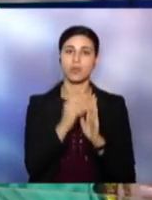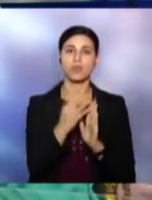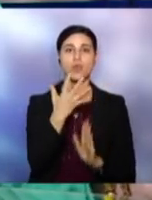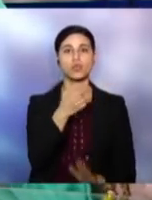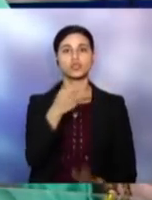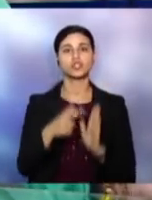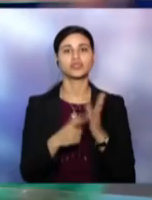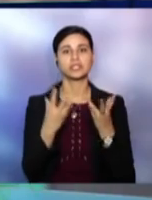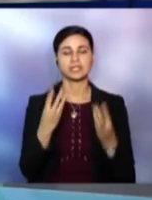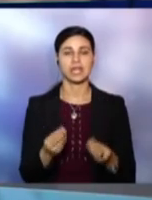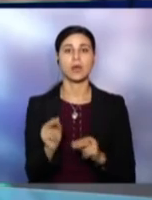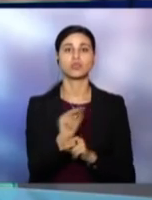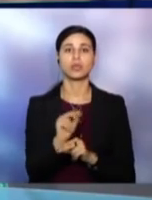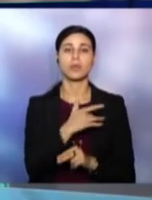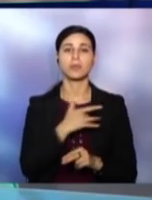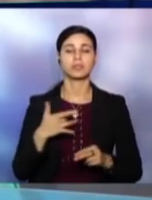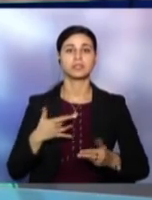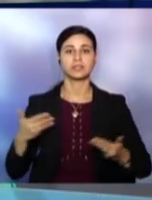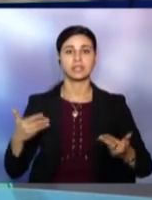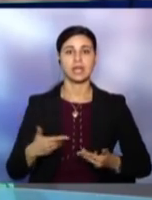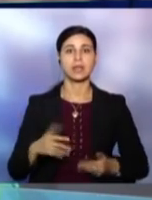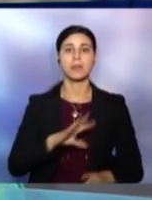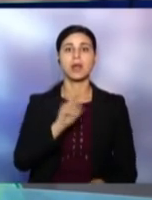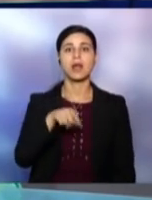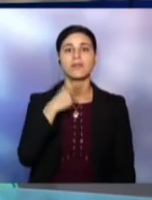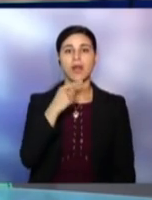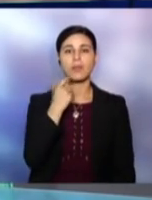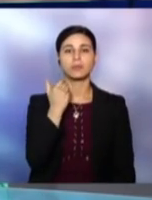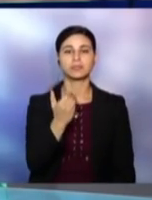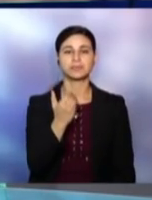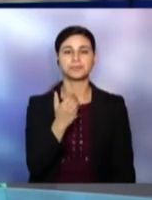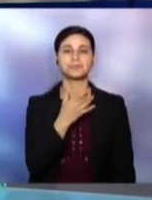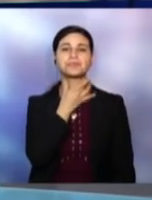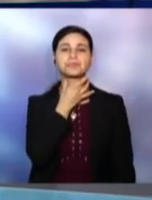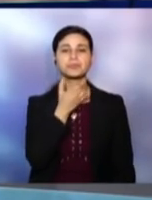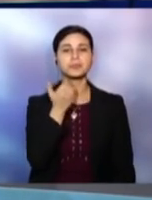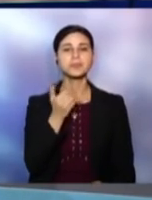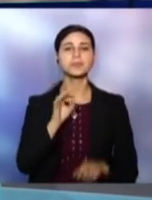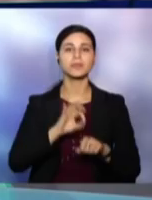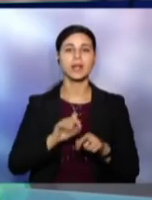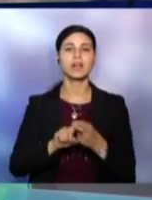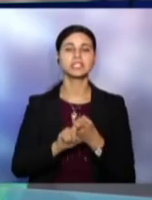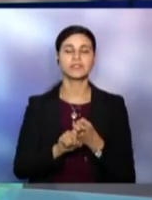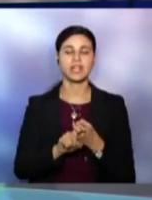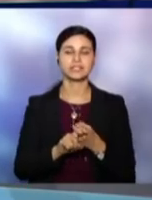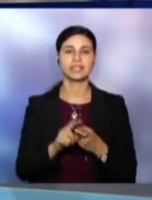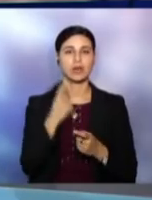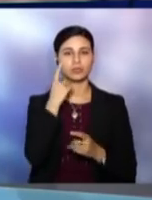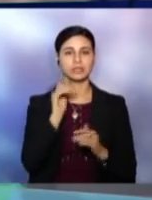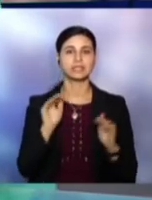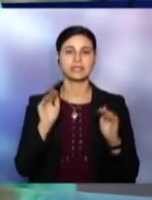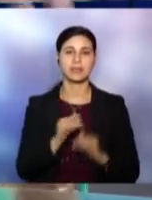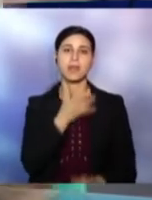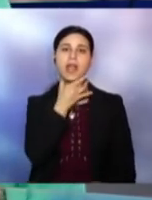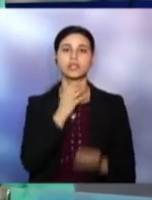დღე ბინაზე პნევმონიის მკურნალობის, თუ ჩვენ ლაპარაკობთ სტრეპტოკოკულ ინფექციაზე, თქვათ, და უფრო თითქოს ნაკლები არის, ხო,